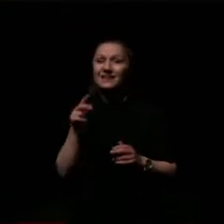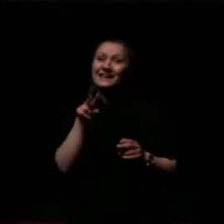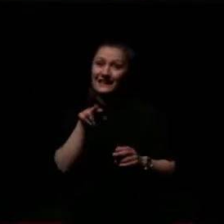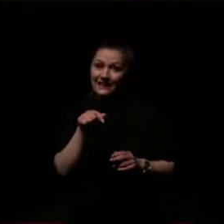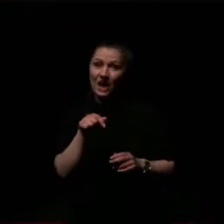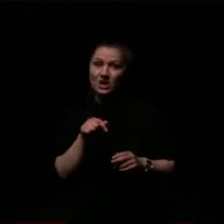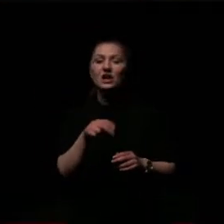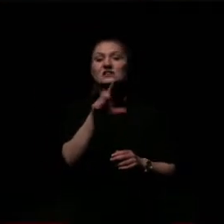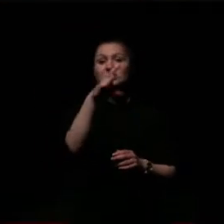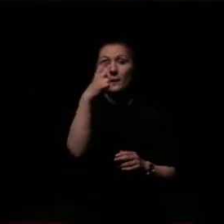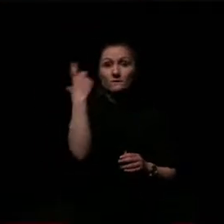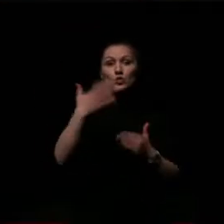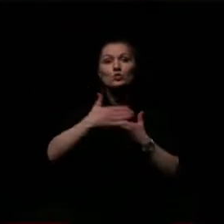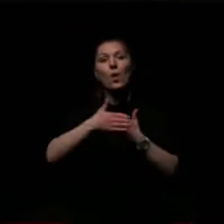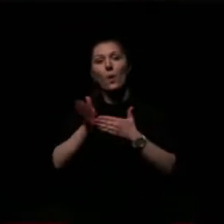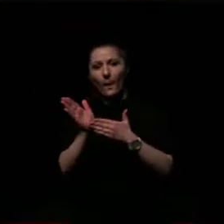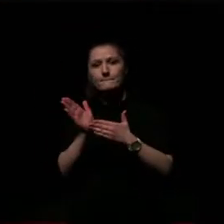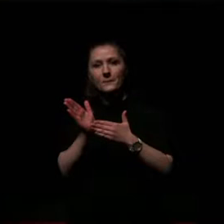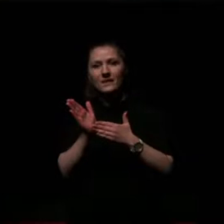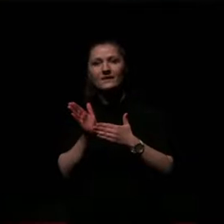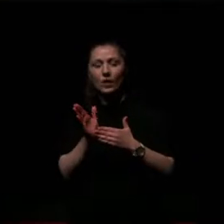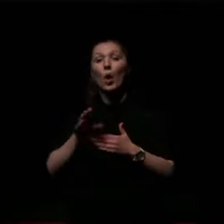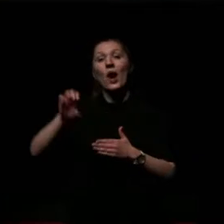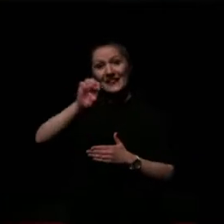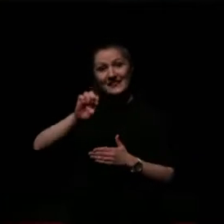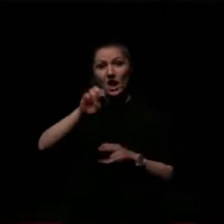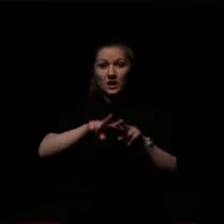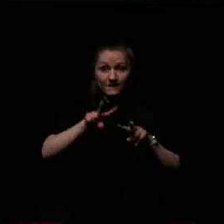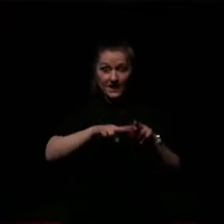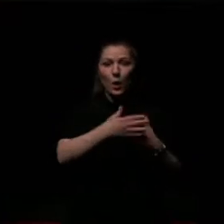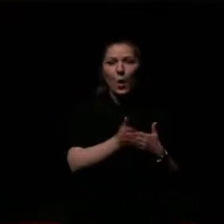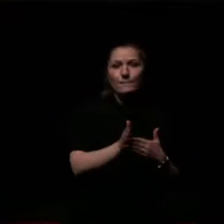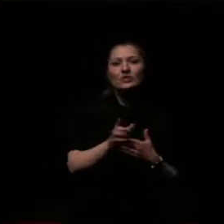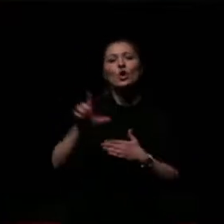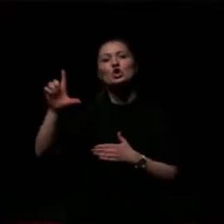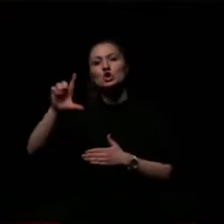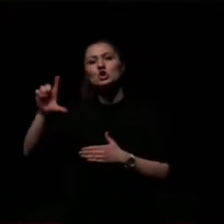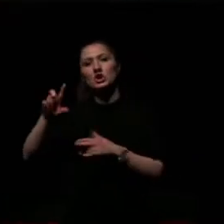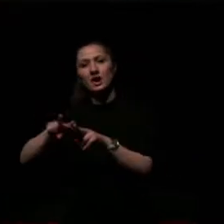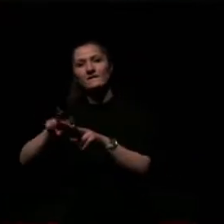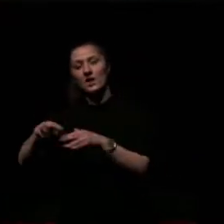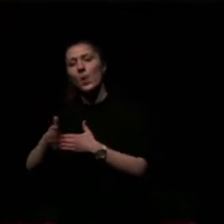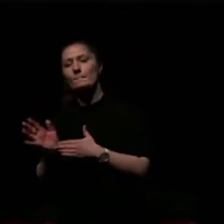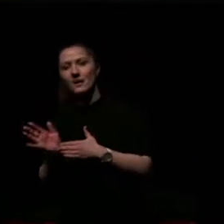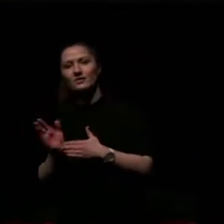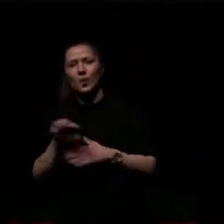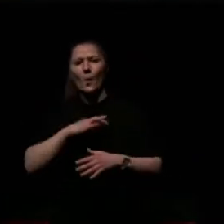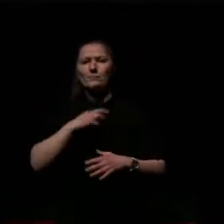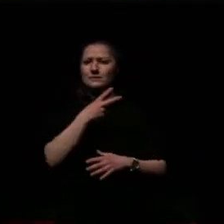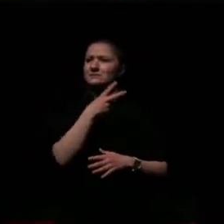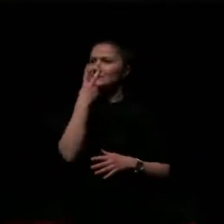mulig å gå på Edgar, og Lykke åpner også på mandag, så jeg håper jeg ser dere i lokalene våre da også.